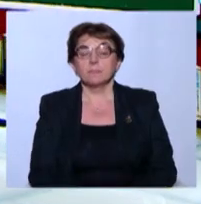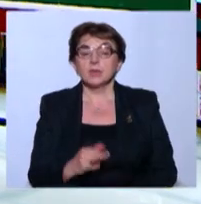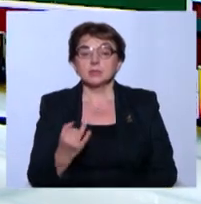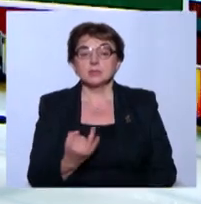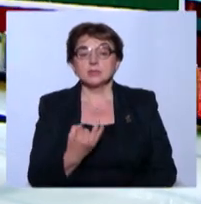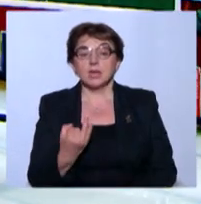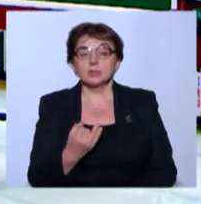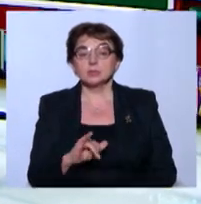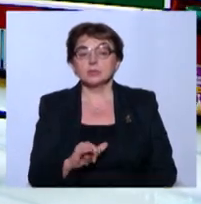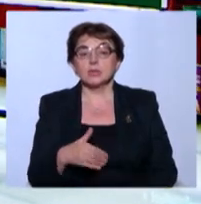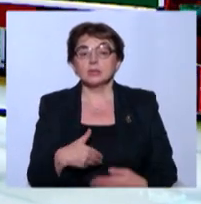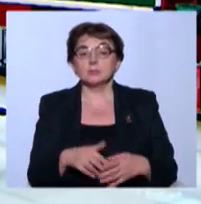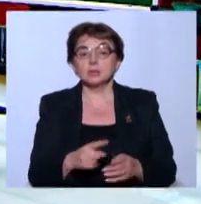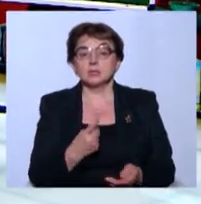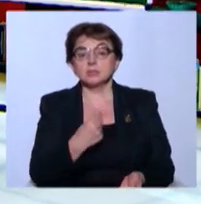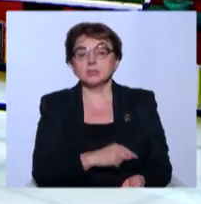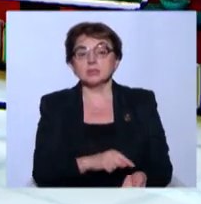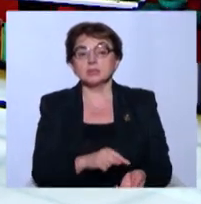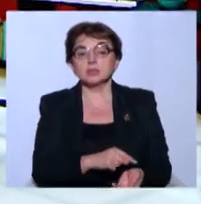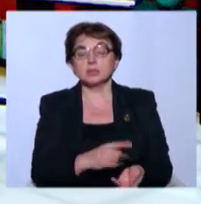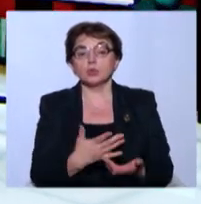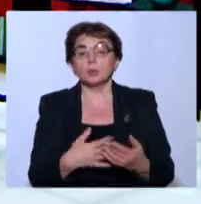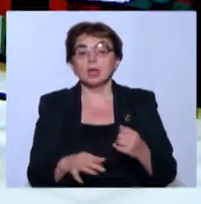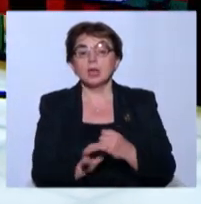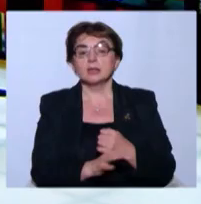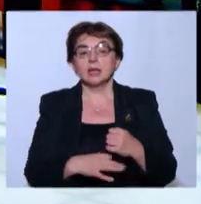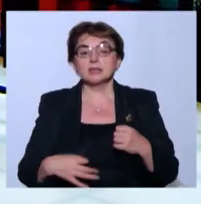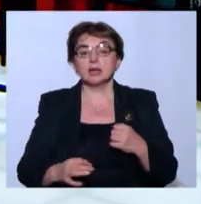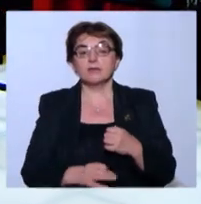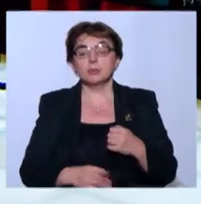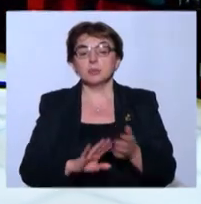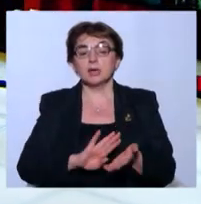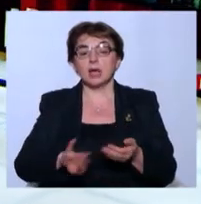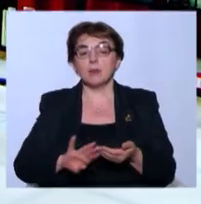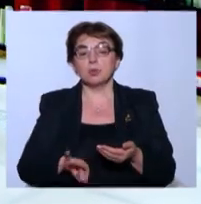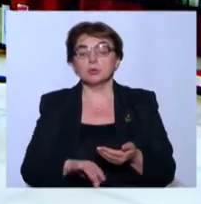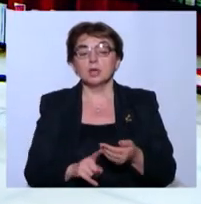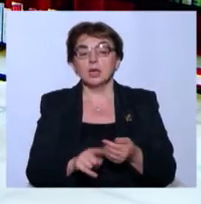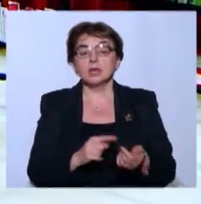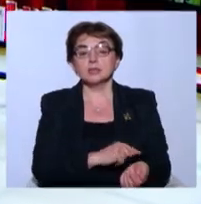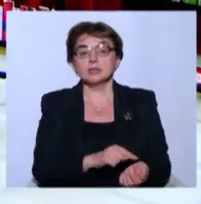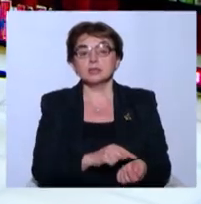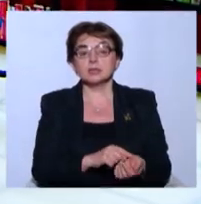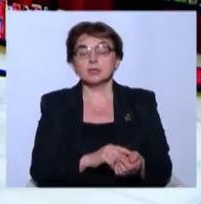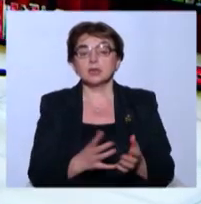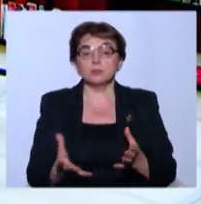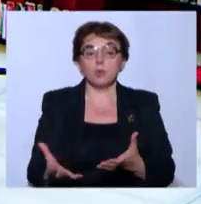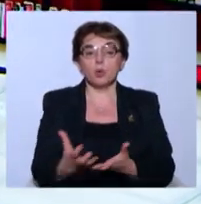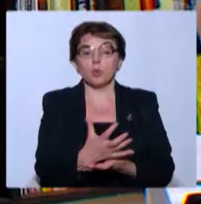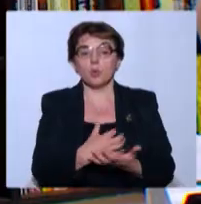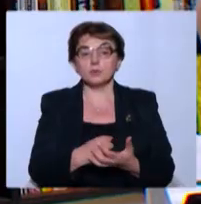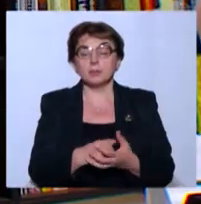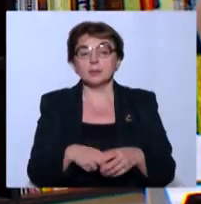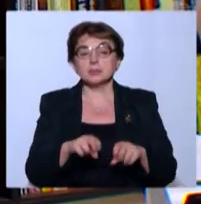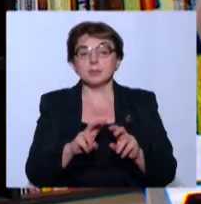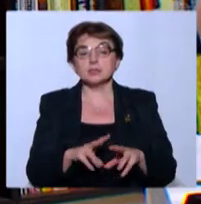საინტერესოა, სად მიდის სისხლი, რომელიც ნაწლავებიდან გამოდის. ეს სისხლი თავს იყრის,